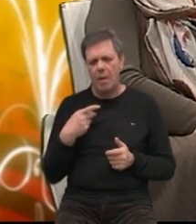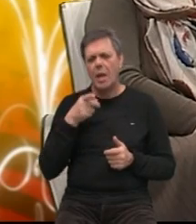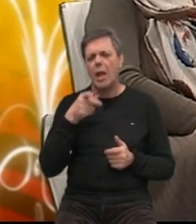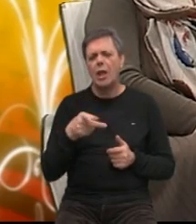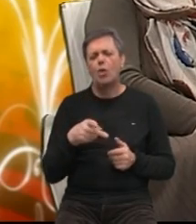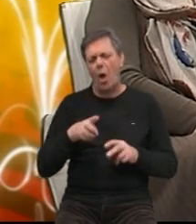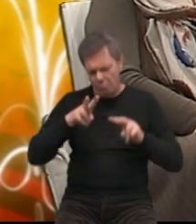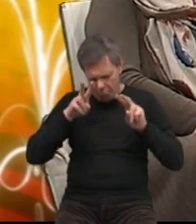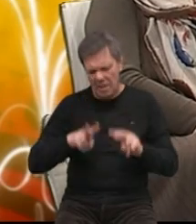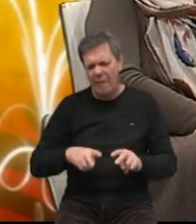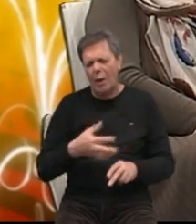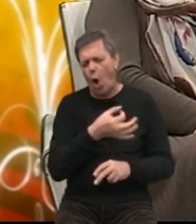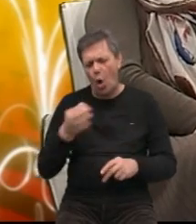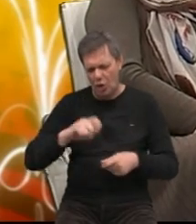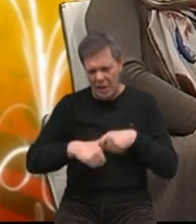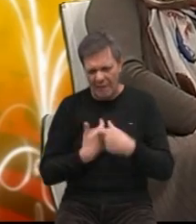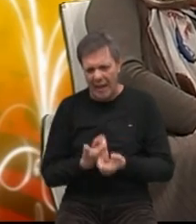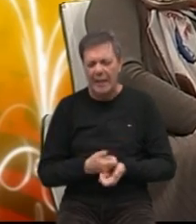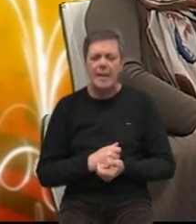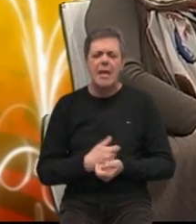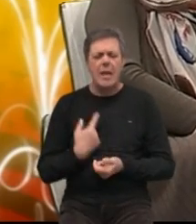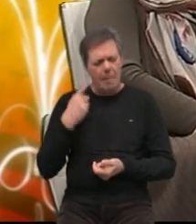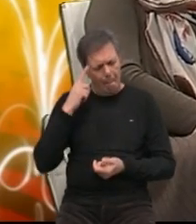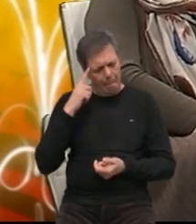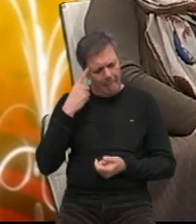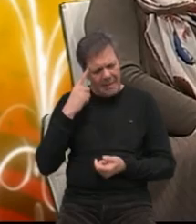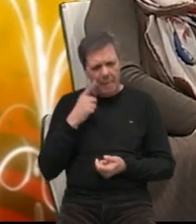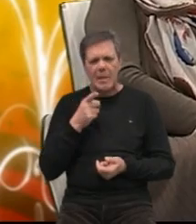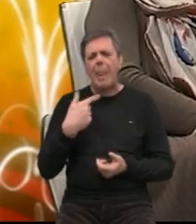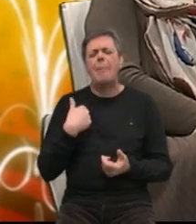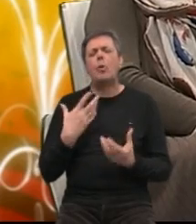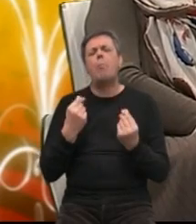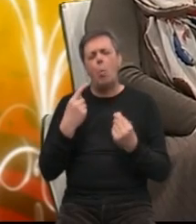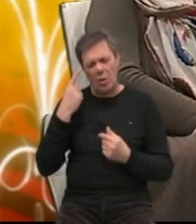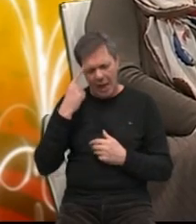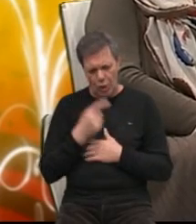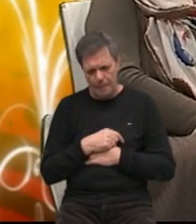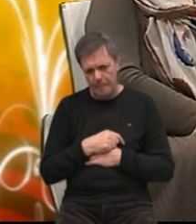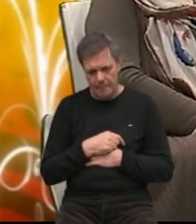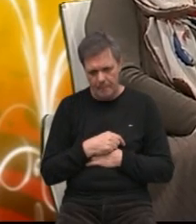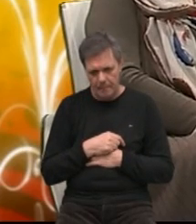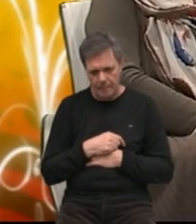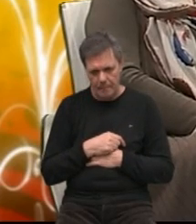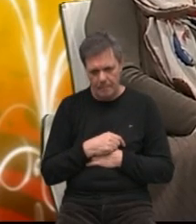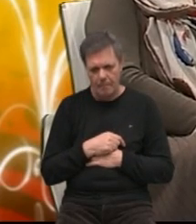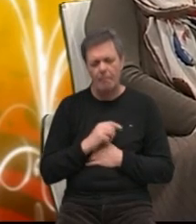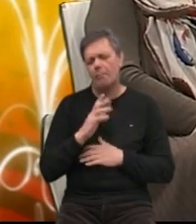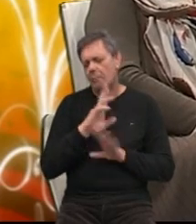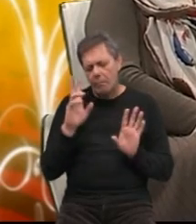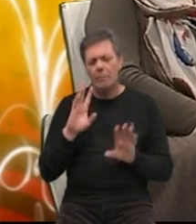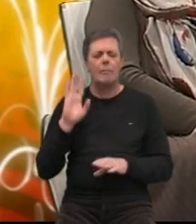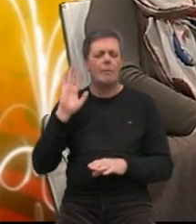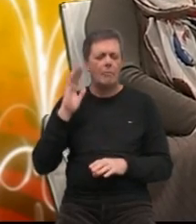to je stvarno odlična stvar i mislim da nam to puno znači. Nama to puno znači. Gradski ured za zdravstvo ili? Grad